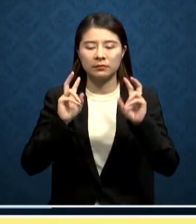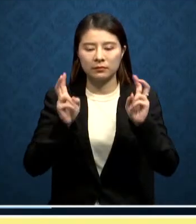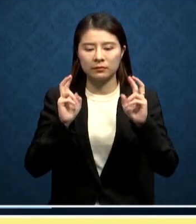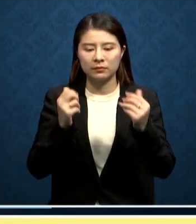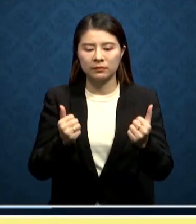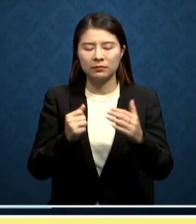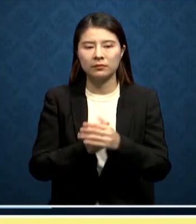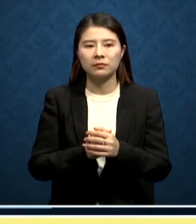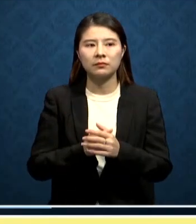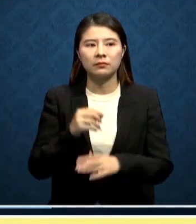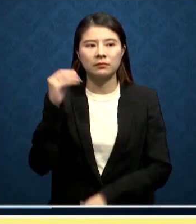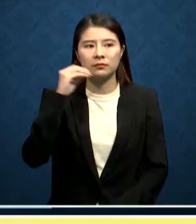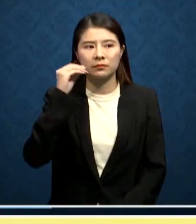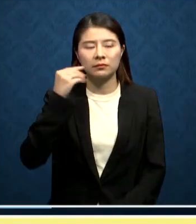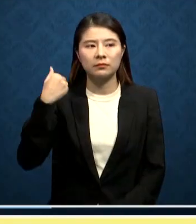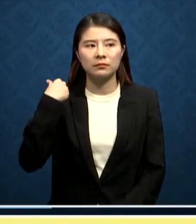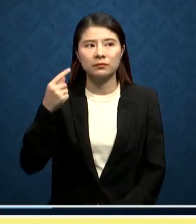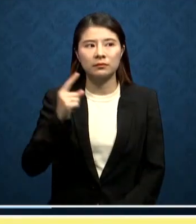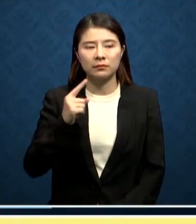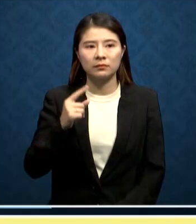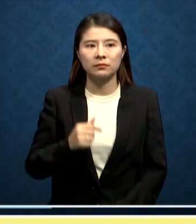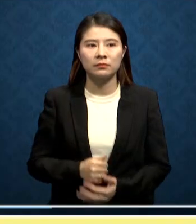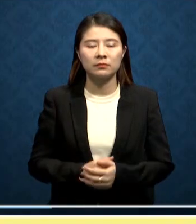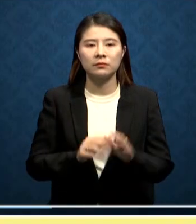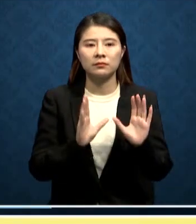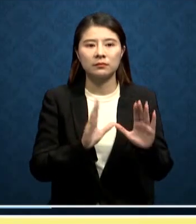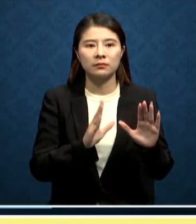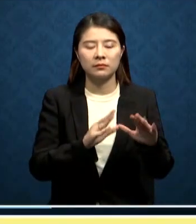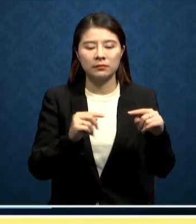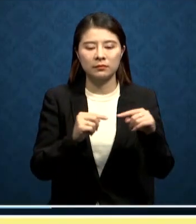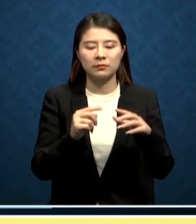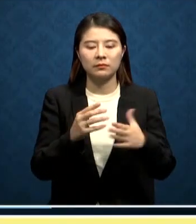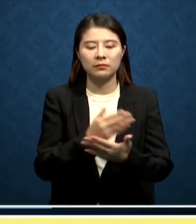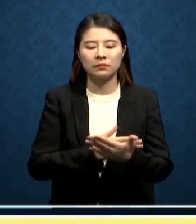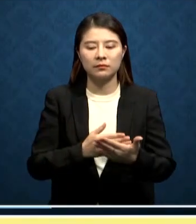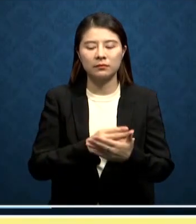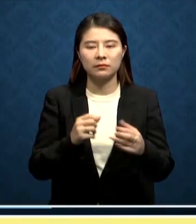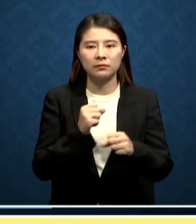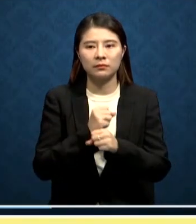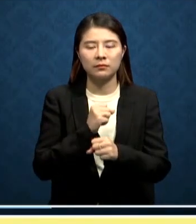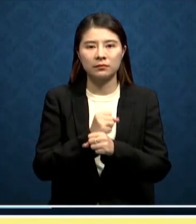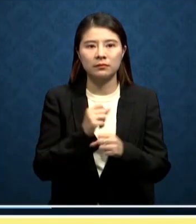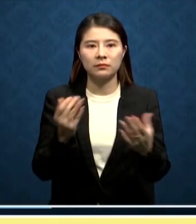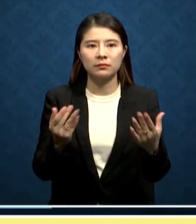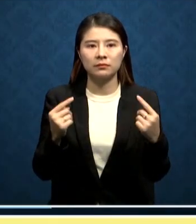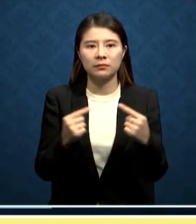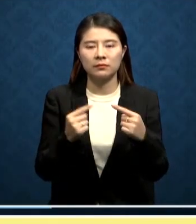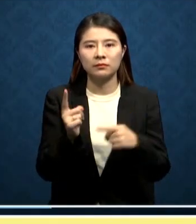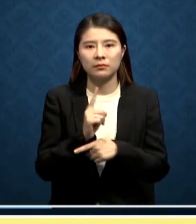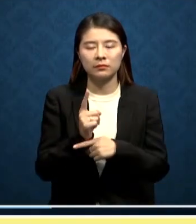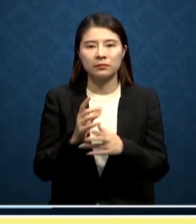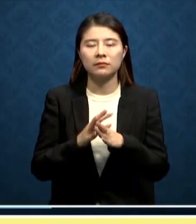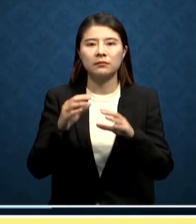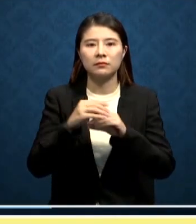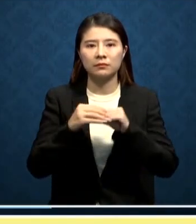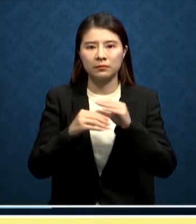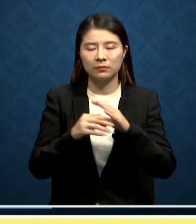หลายครั้งนะครับก็ก็ต้องฝากเป็นข้อพิจารณาว่าทำอย่างไรเราถึงจะบริหารโครง